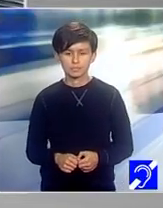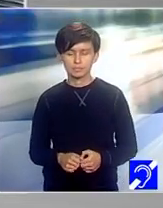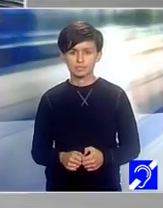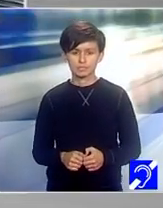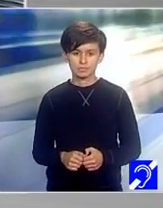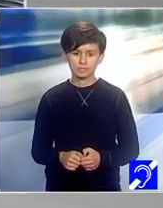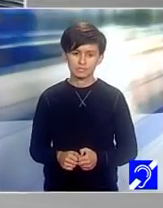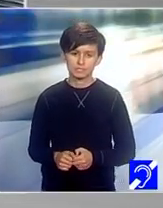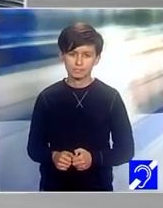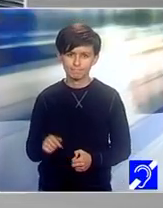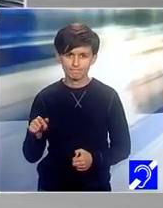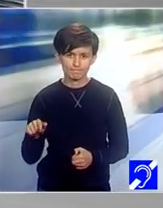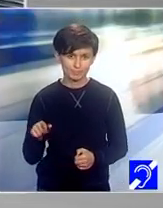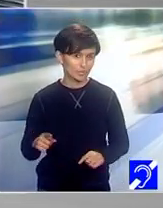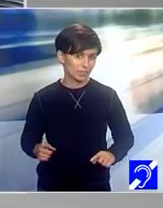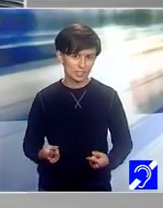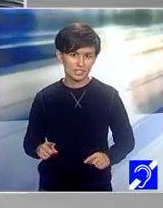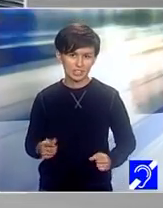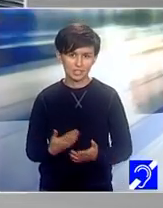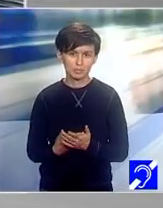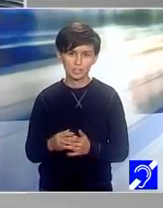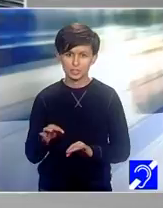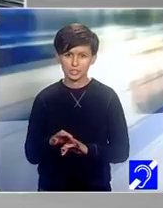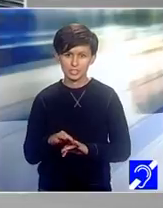tenta? Pentru doamna ta? Da.